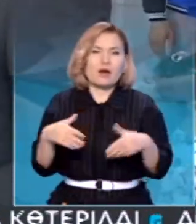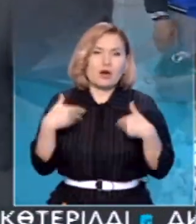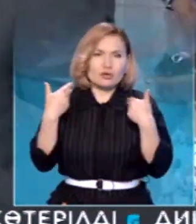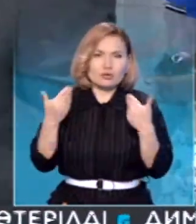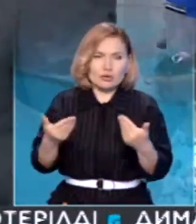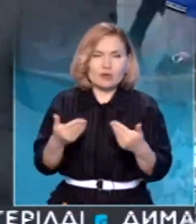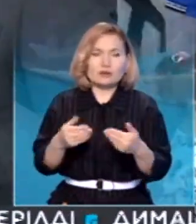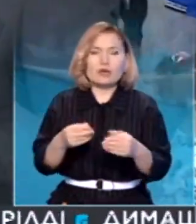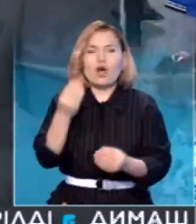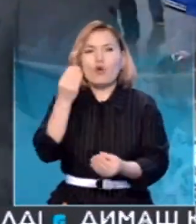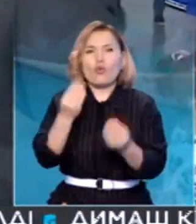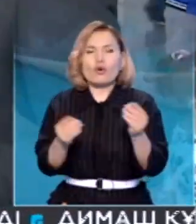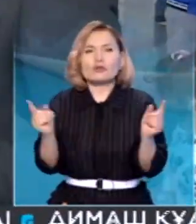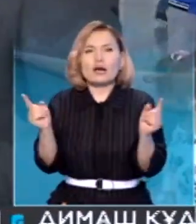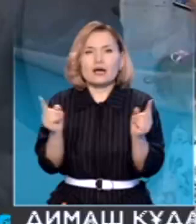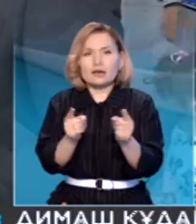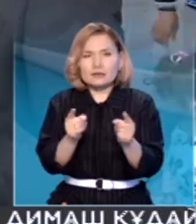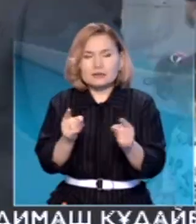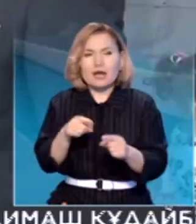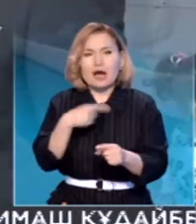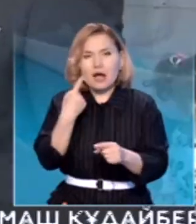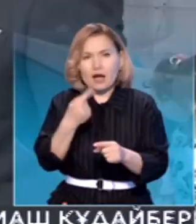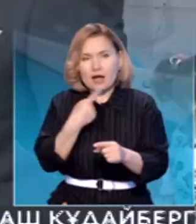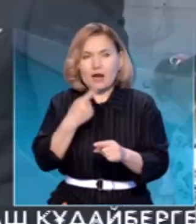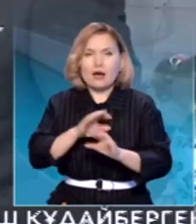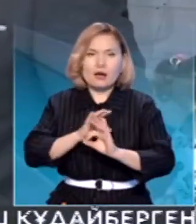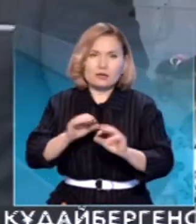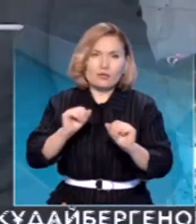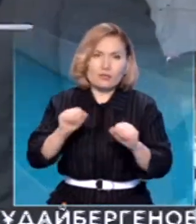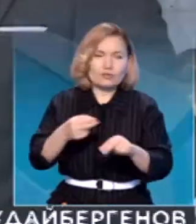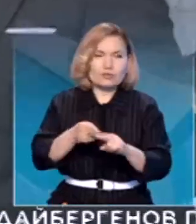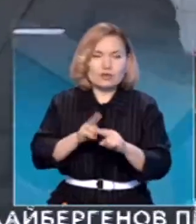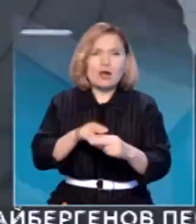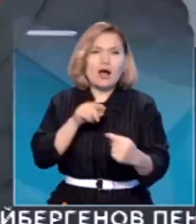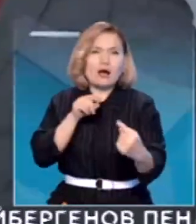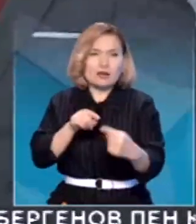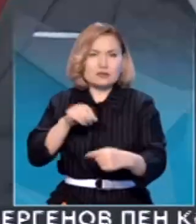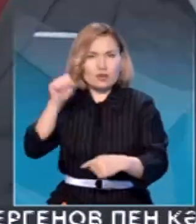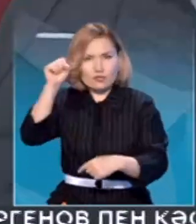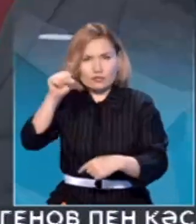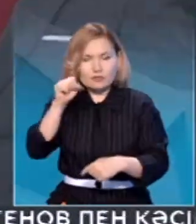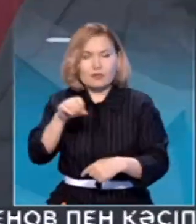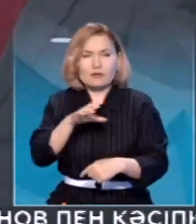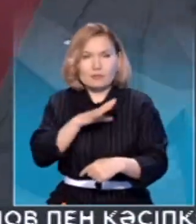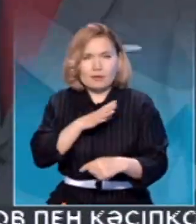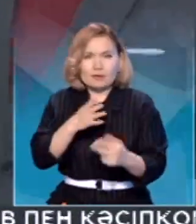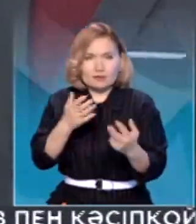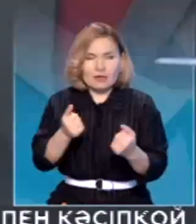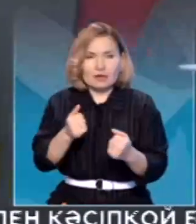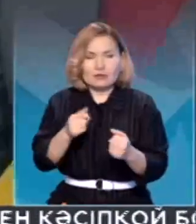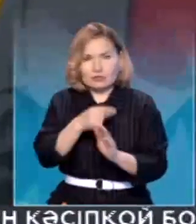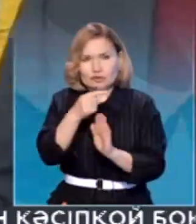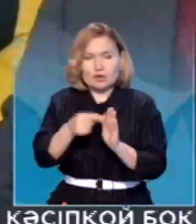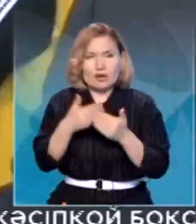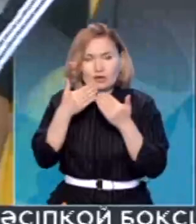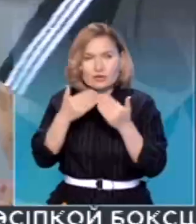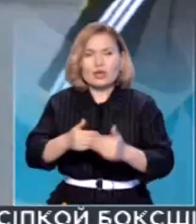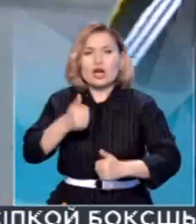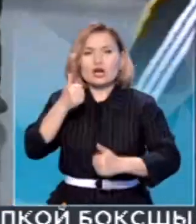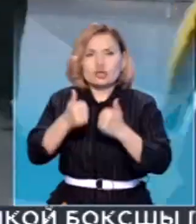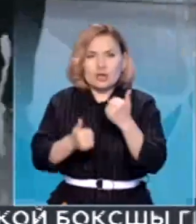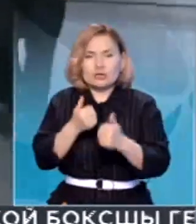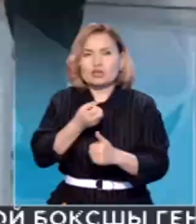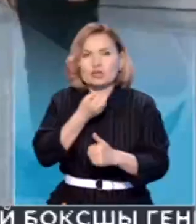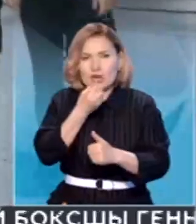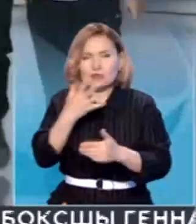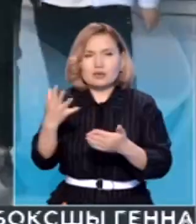нұсқа айта кетсең, жалпы қандай қарсыластар өзің үшін ең мықты болды? Біріншіден ассалаумағалейкум. Жарыс ойдағыдай, Аллаға